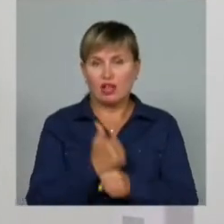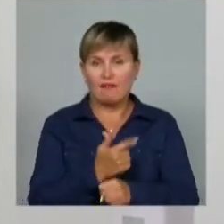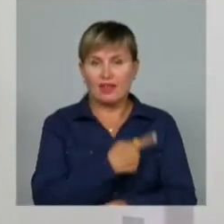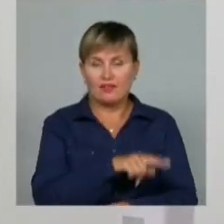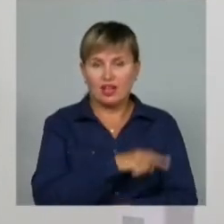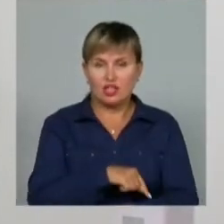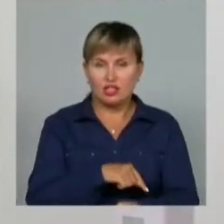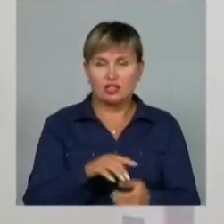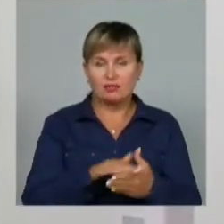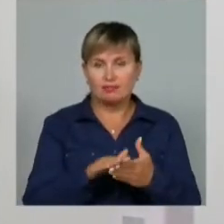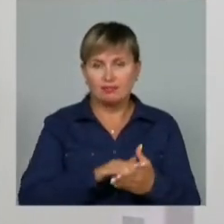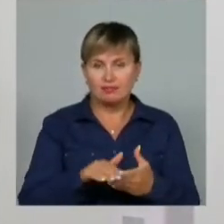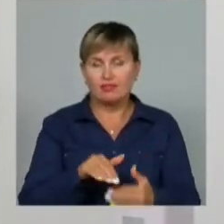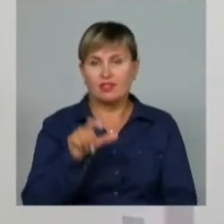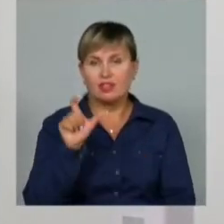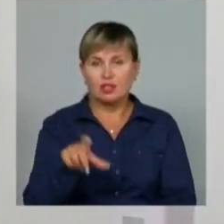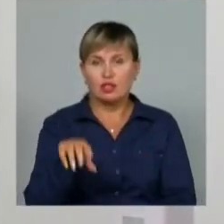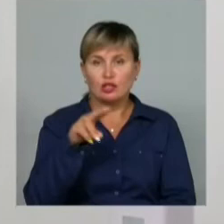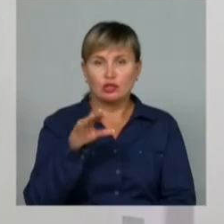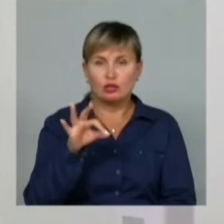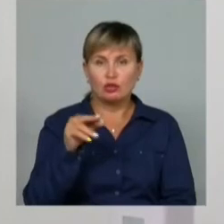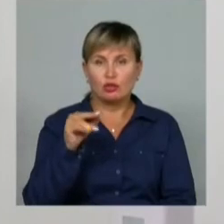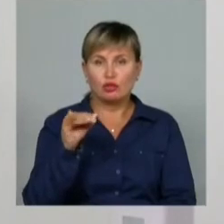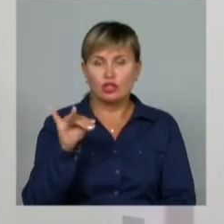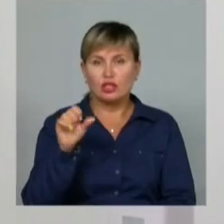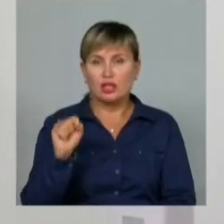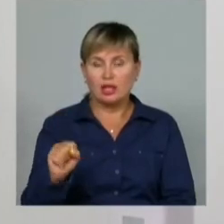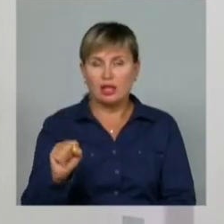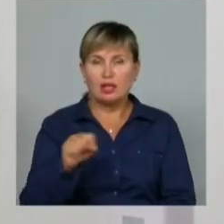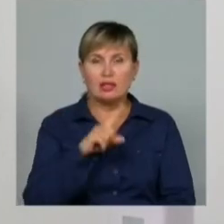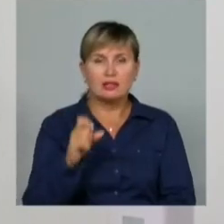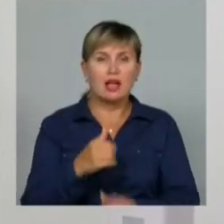центра господина Джоджуа Зураба за